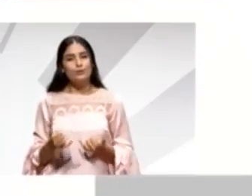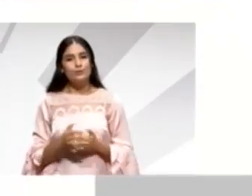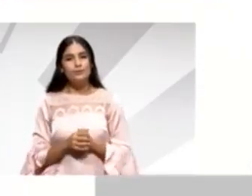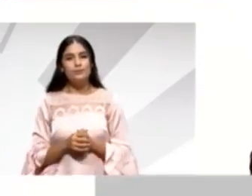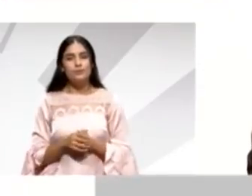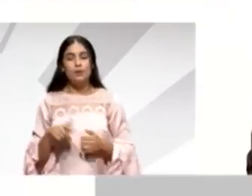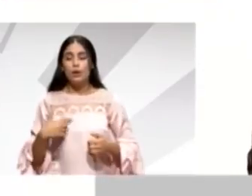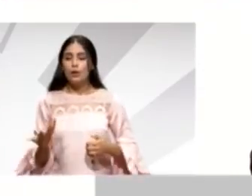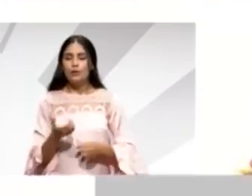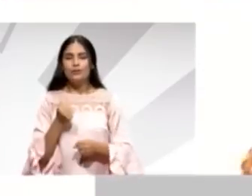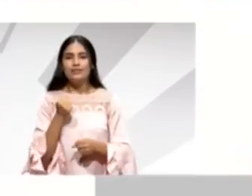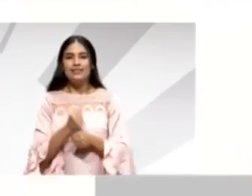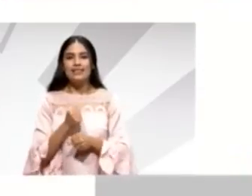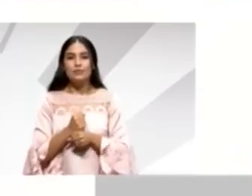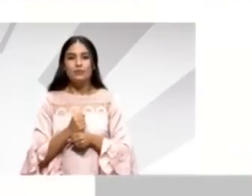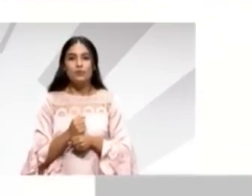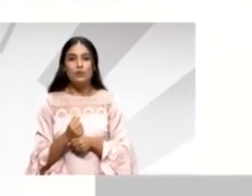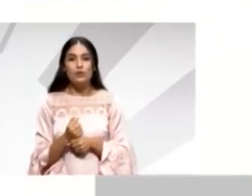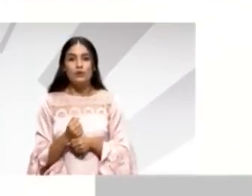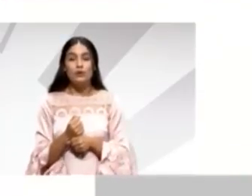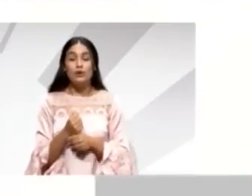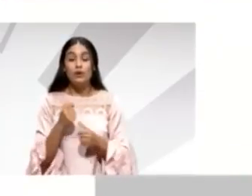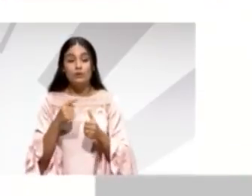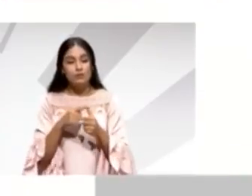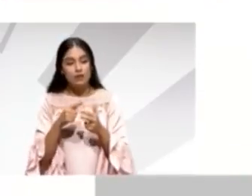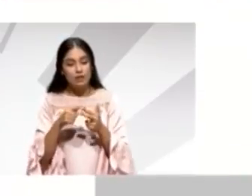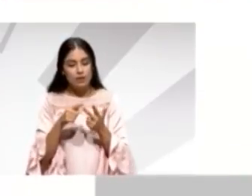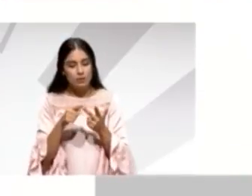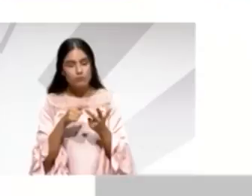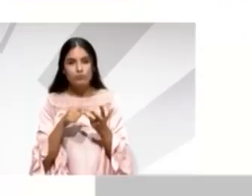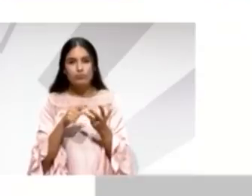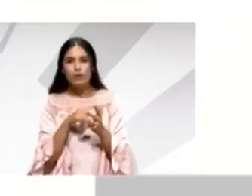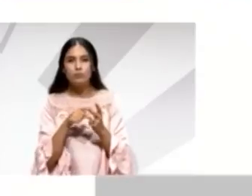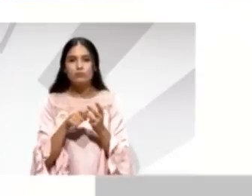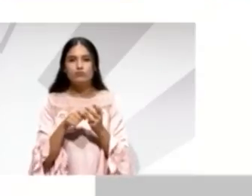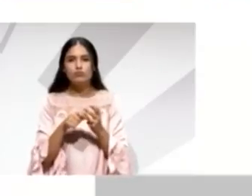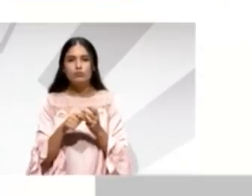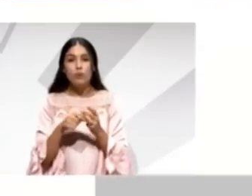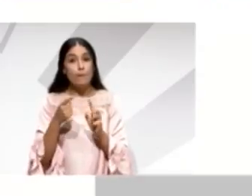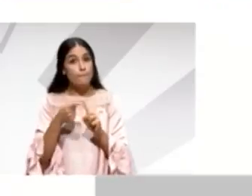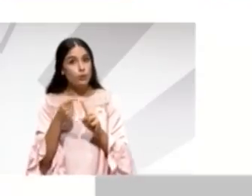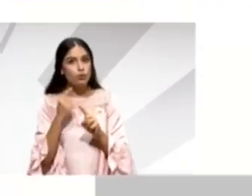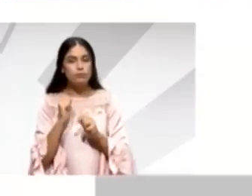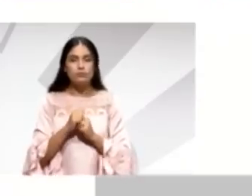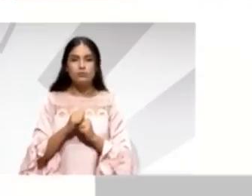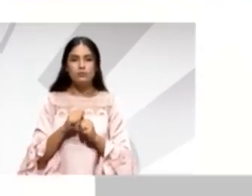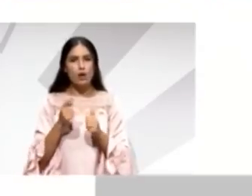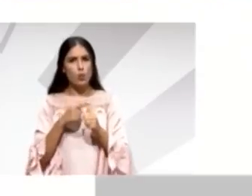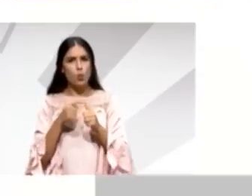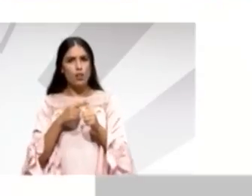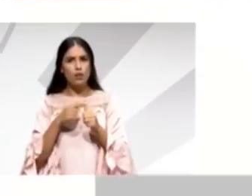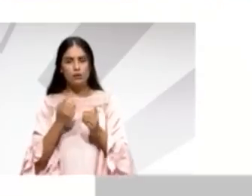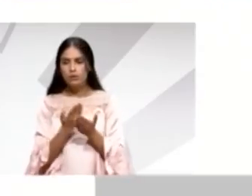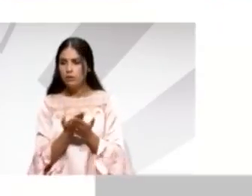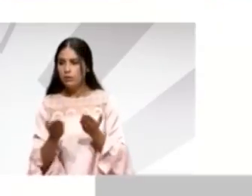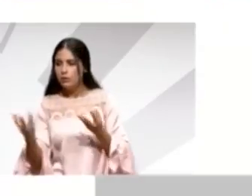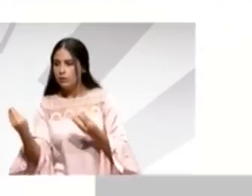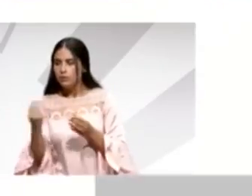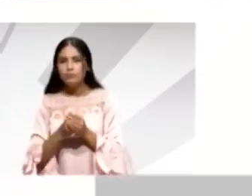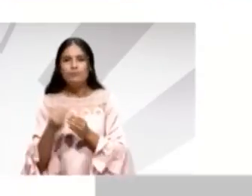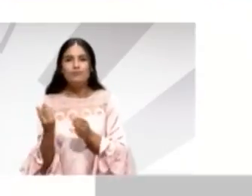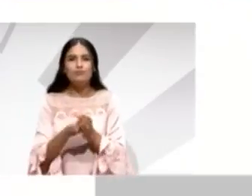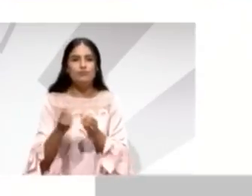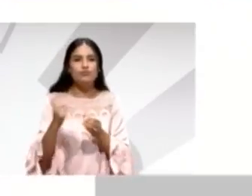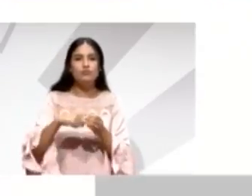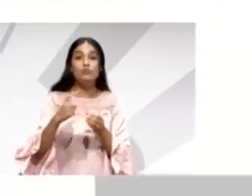على ثلاثه او اربعه مواضيع هامه اولا توسيع طاقه استيعاب من الفوسفات المجلس وفتح معمل الاسمنت